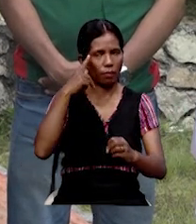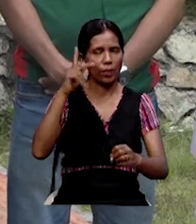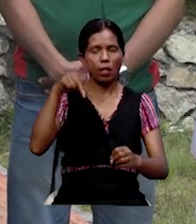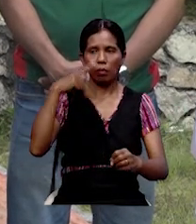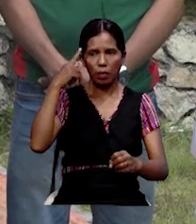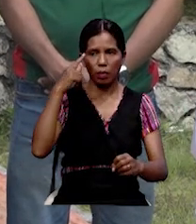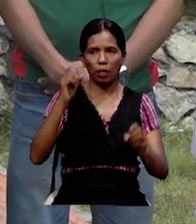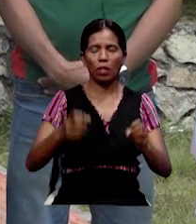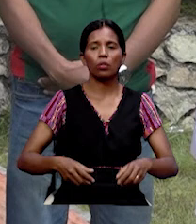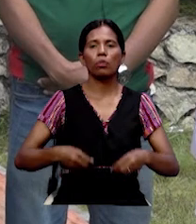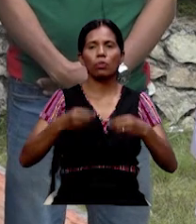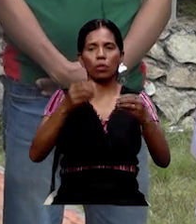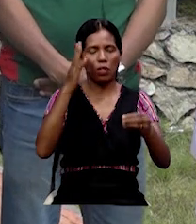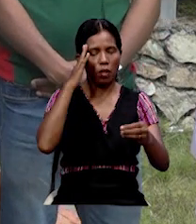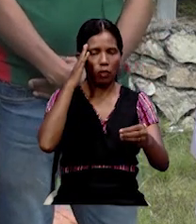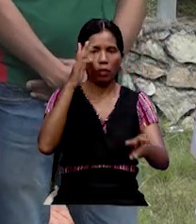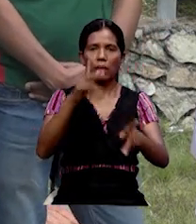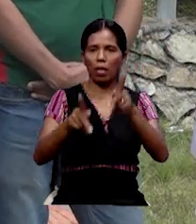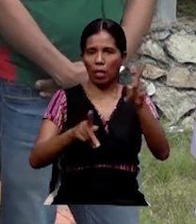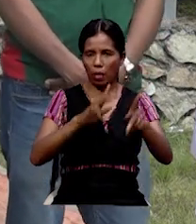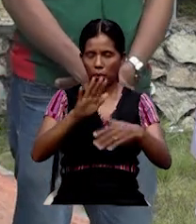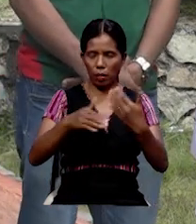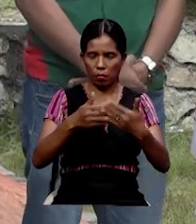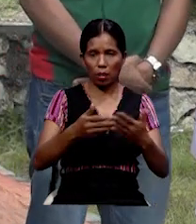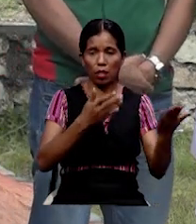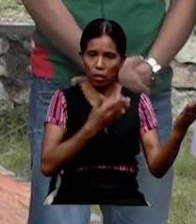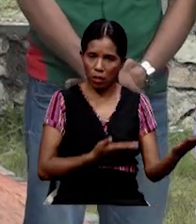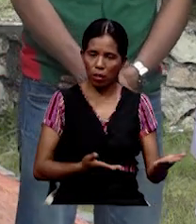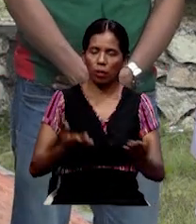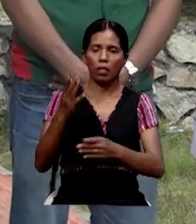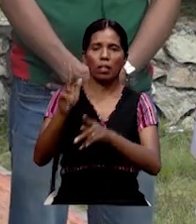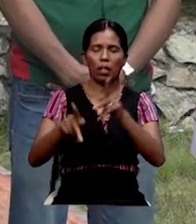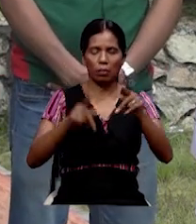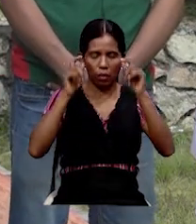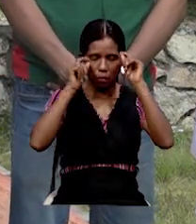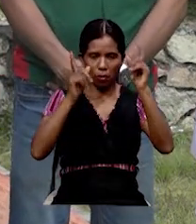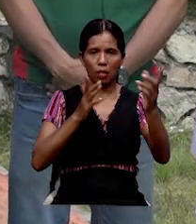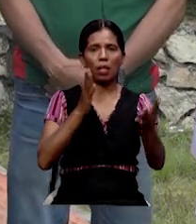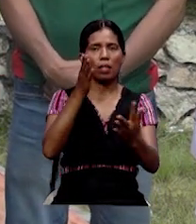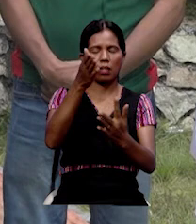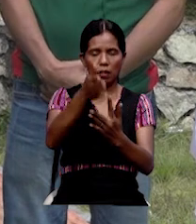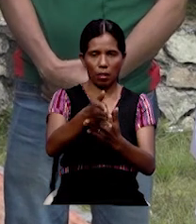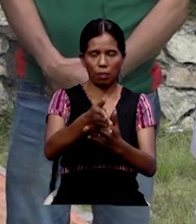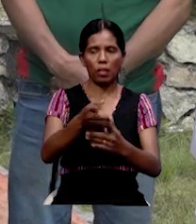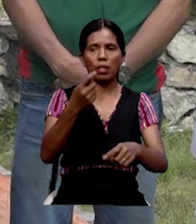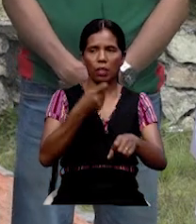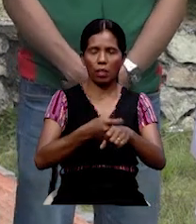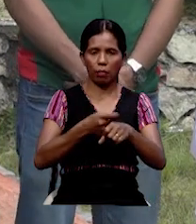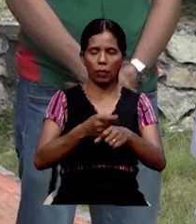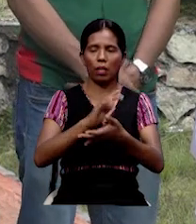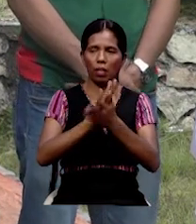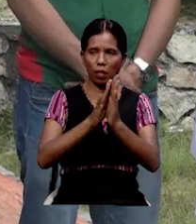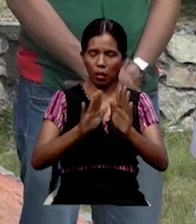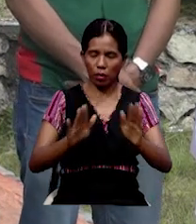ne ato fohanui pobo Timor Leste, lori pobo Timor Leste, hakat ba iha, sisau ida nebe hakmatek,